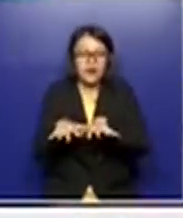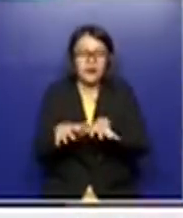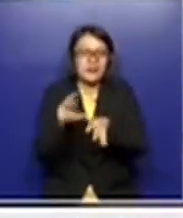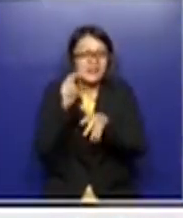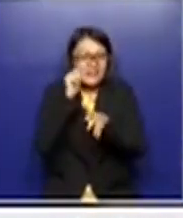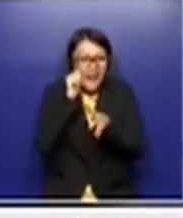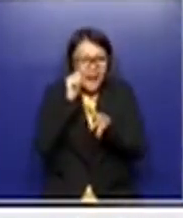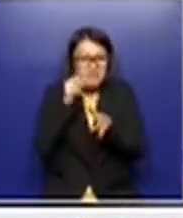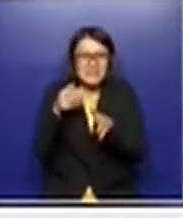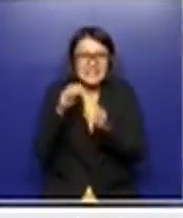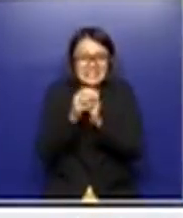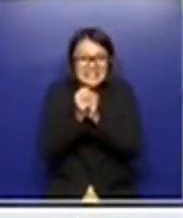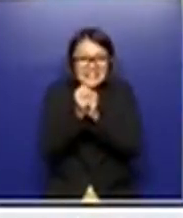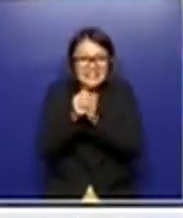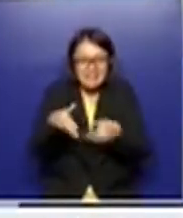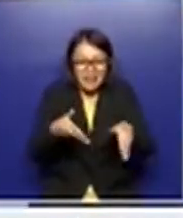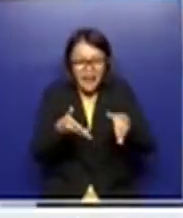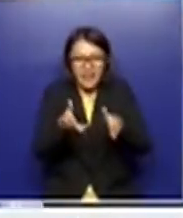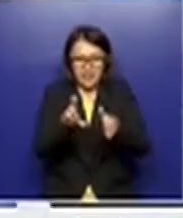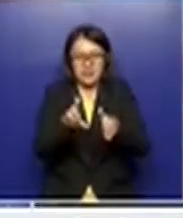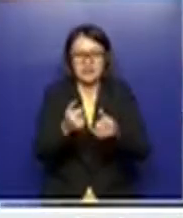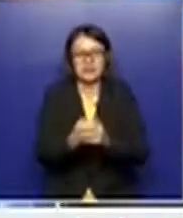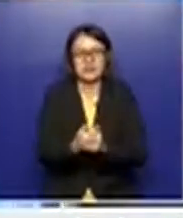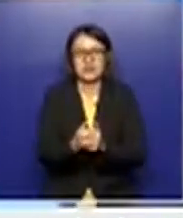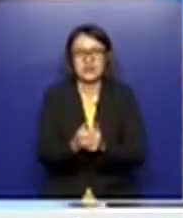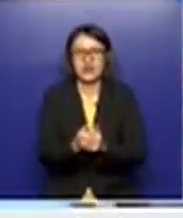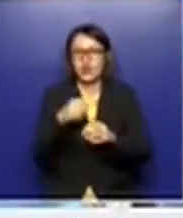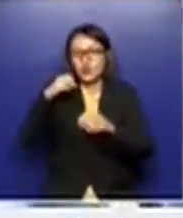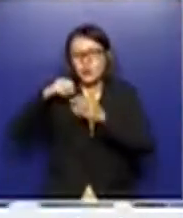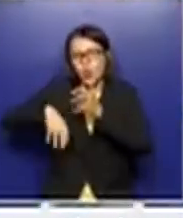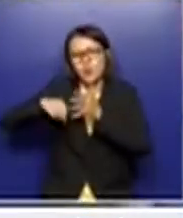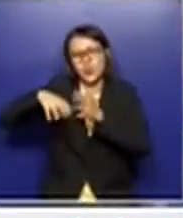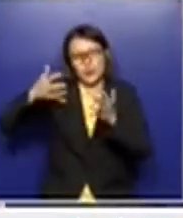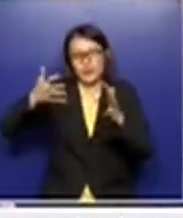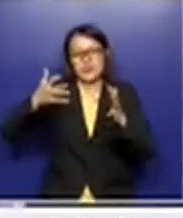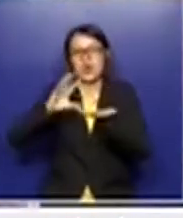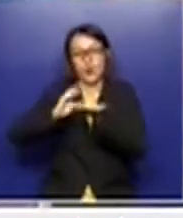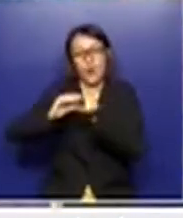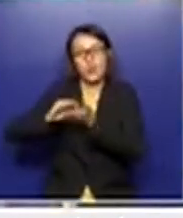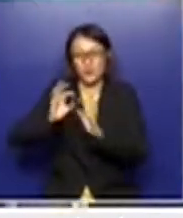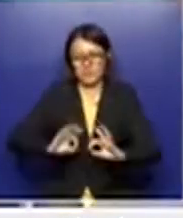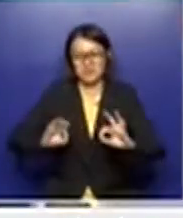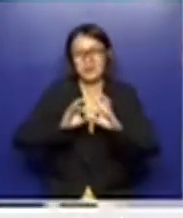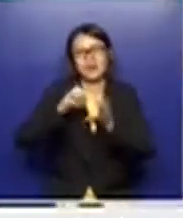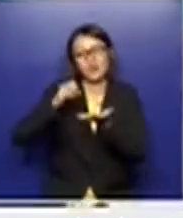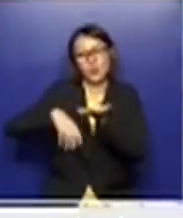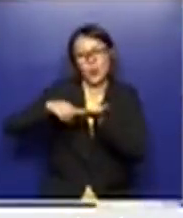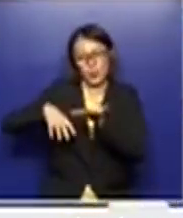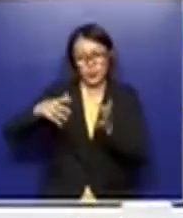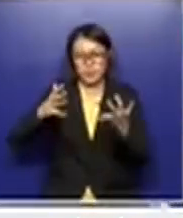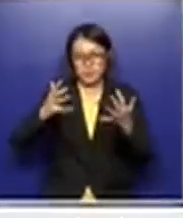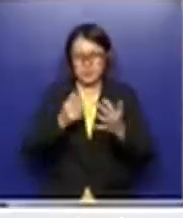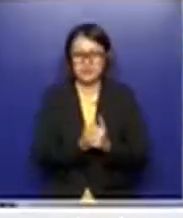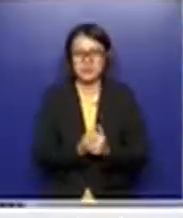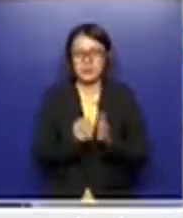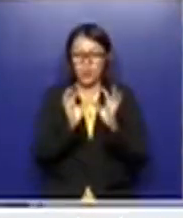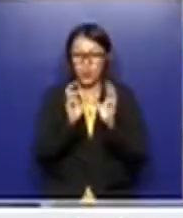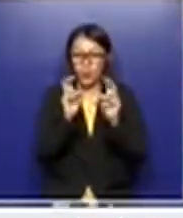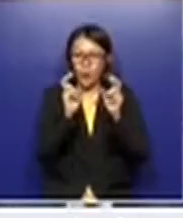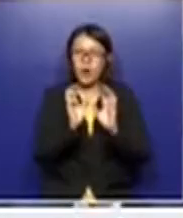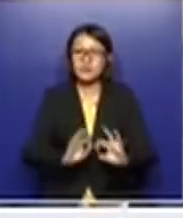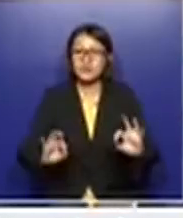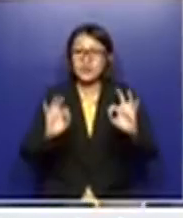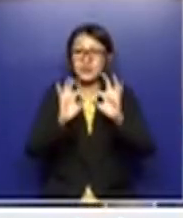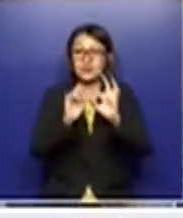อดทั้งปีนะคะก็คงจะทำให้ประเด็นเหล่านี้ไม่ตกหล่นไปนะคะเรื่องสำคัญอีกนะคะก็คือเรื่อง